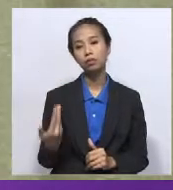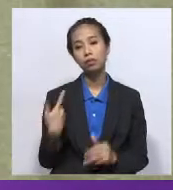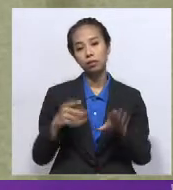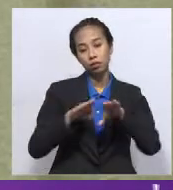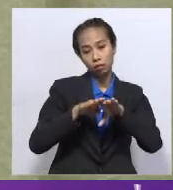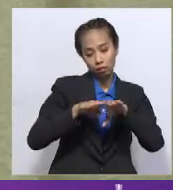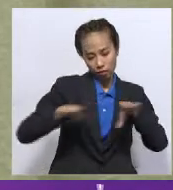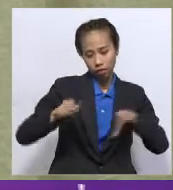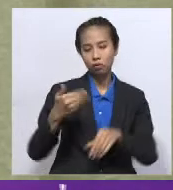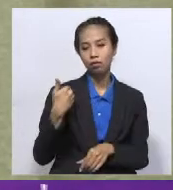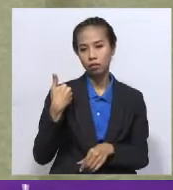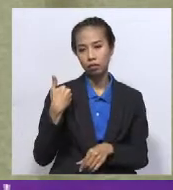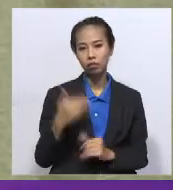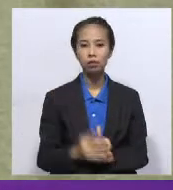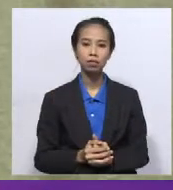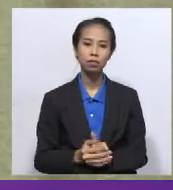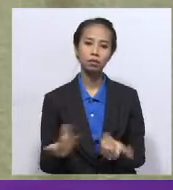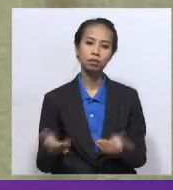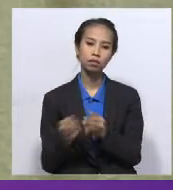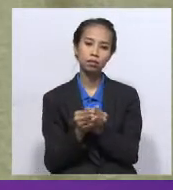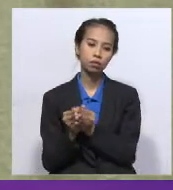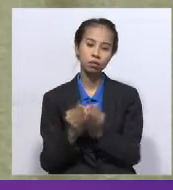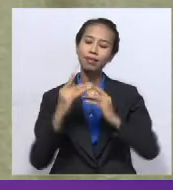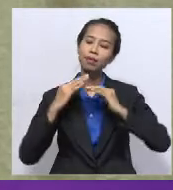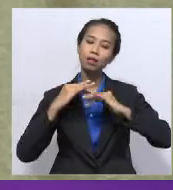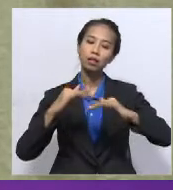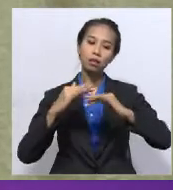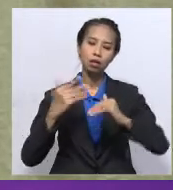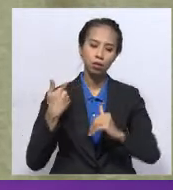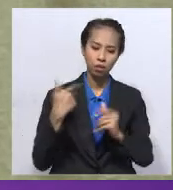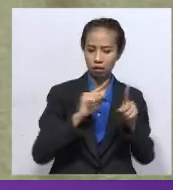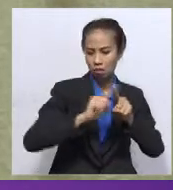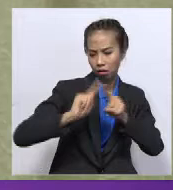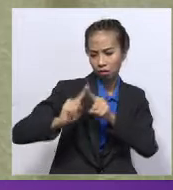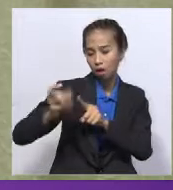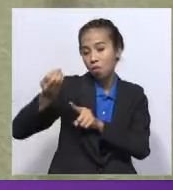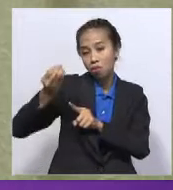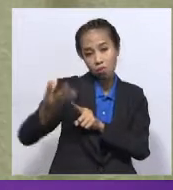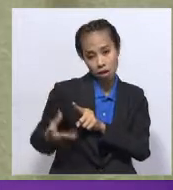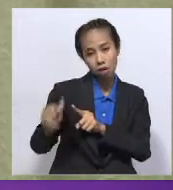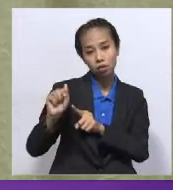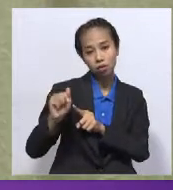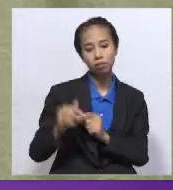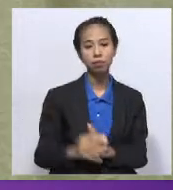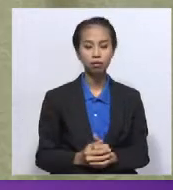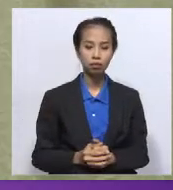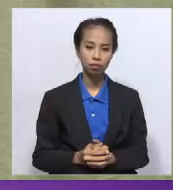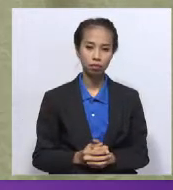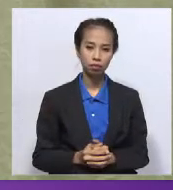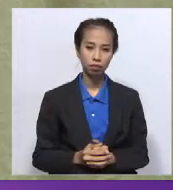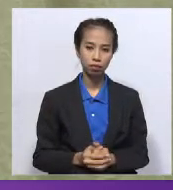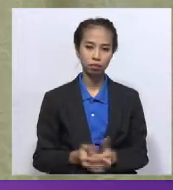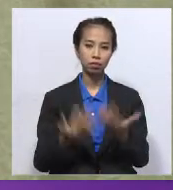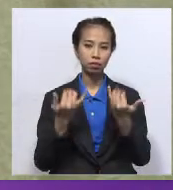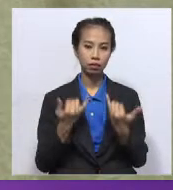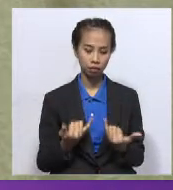ประกอบกับอาหารทางทะเลที่เป็นอุตสาหกรรมมีจำนวนหลากหลายในภาคอุตสาหกรรมนะครับตร